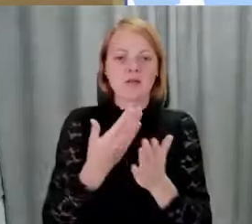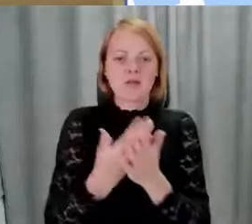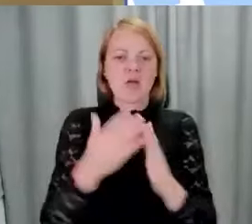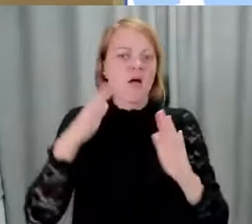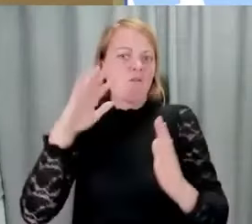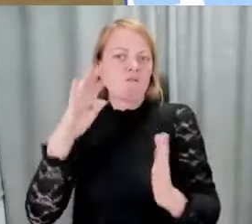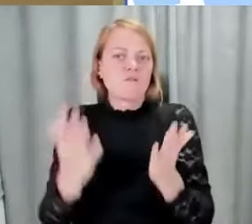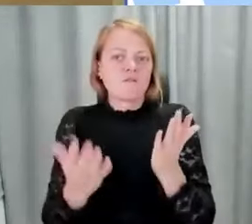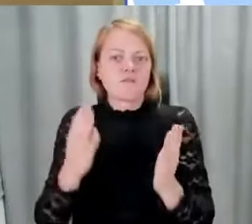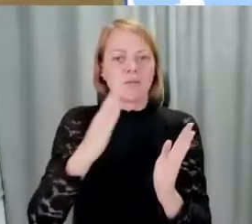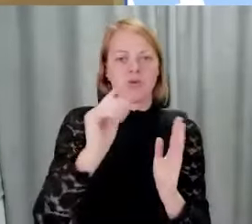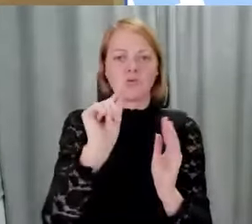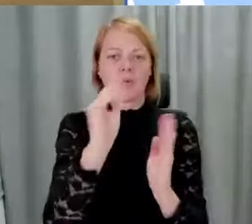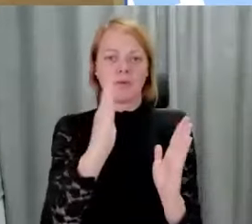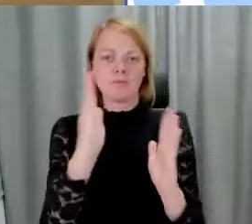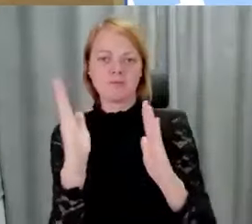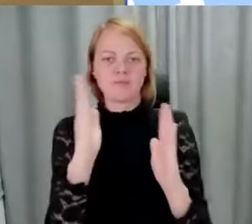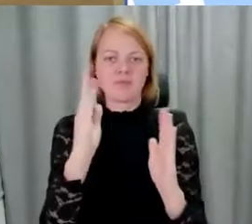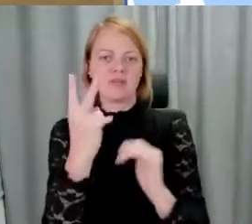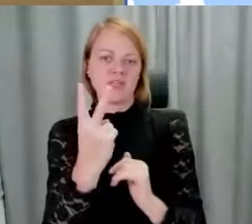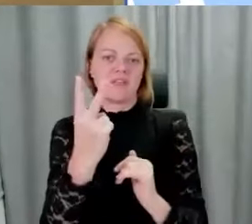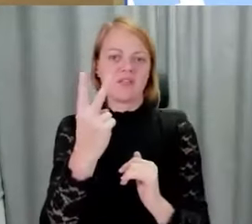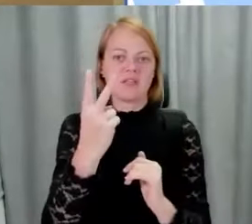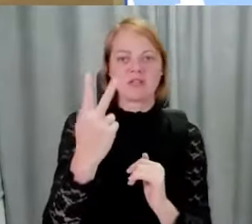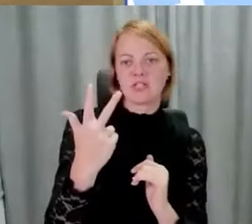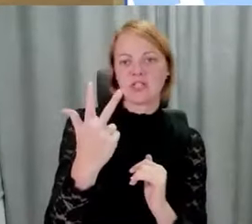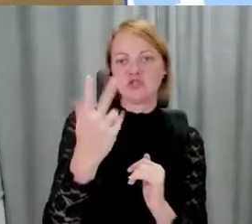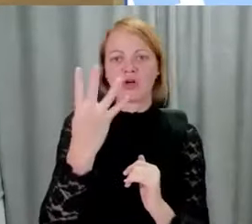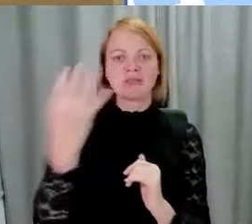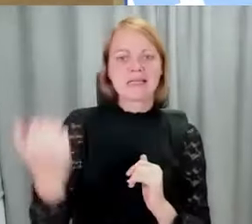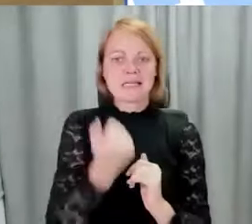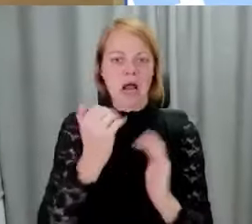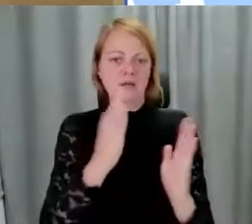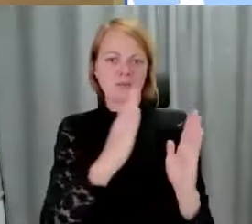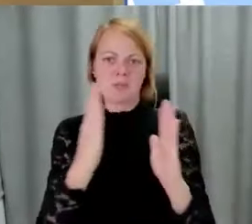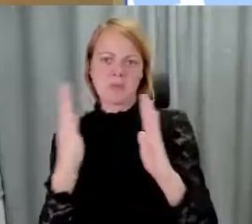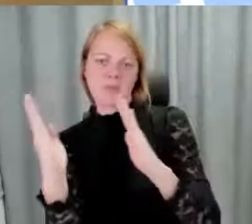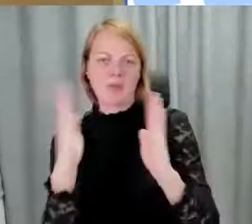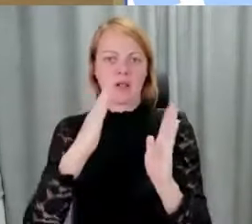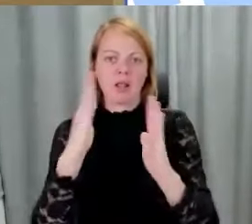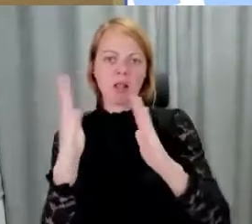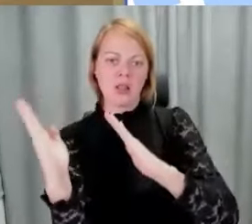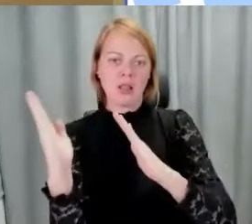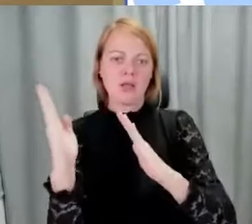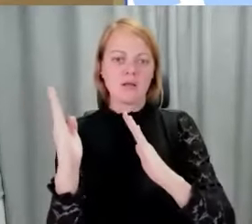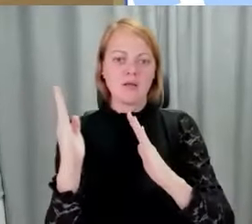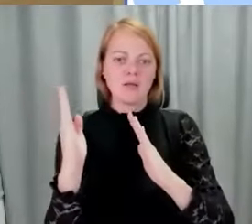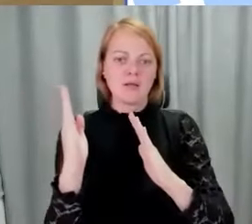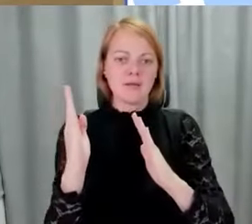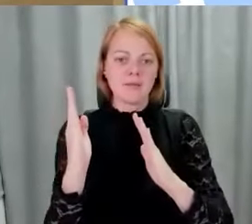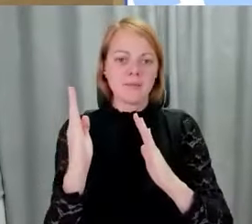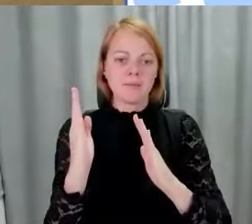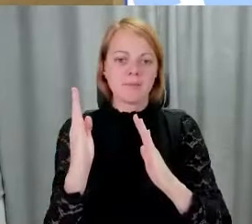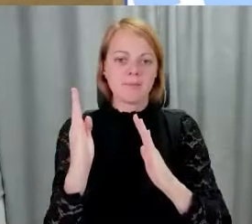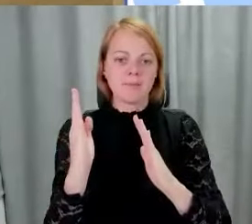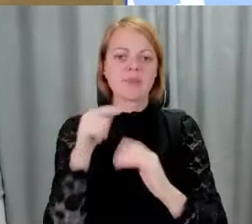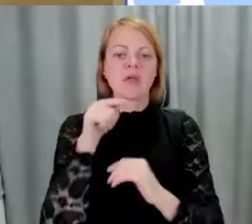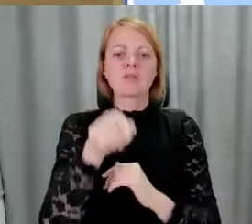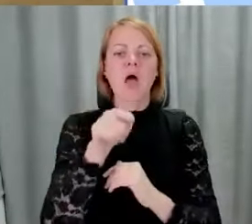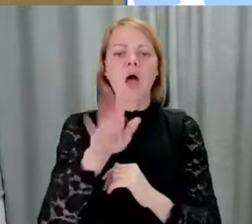tā nobīda vai ne kaut kādi 2, 3 vai pat 4 gadi, kad ne, patiesībā... Ne. Tā nobīda, kad